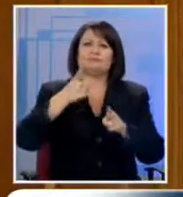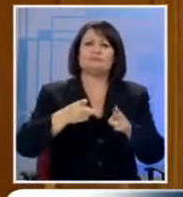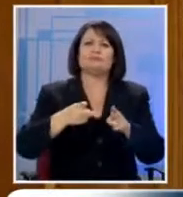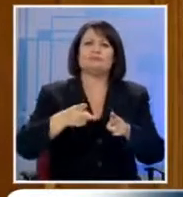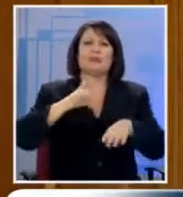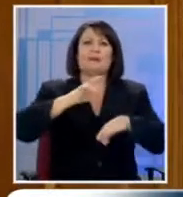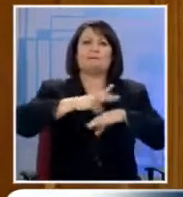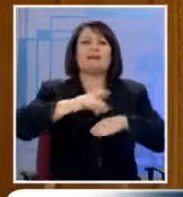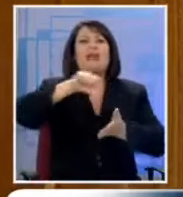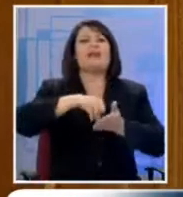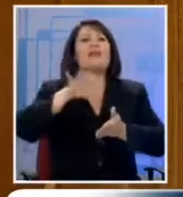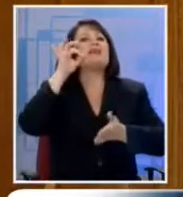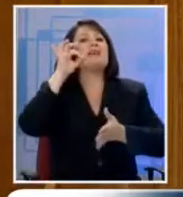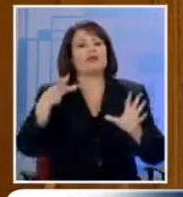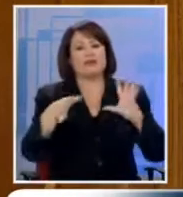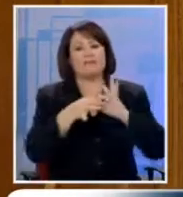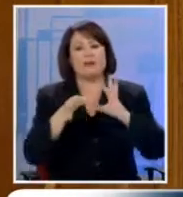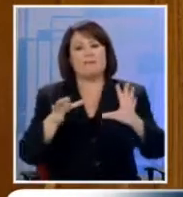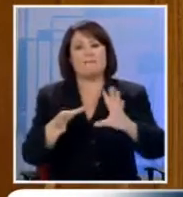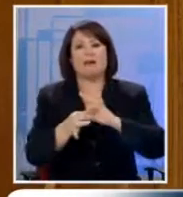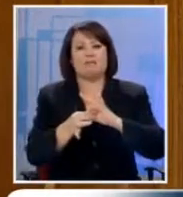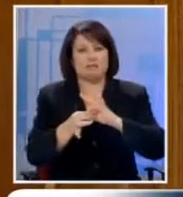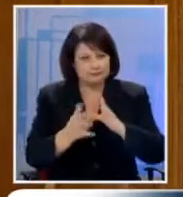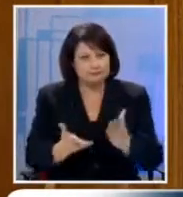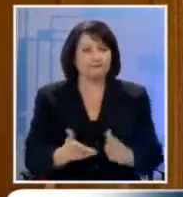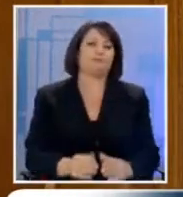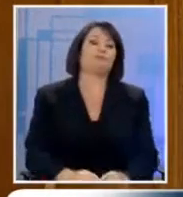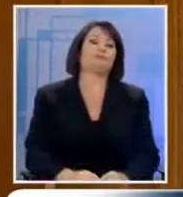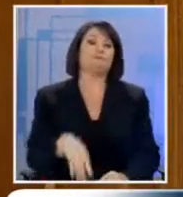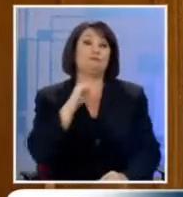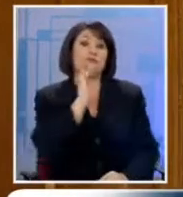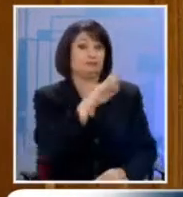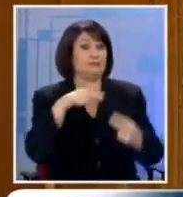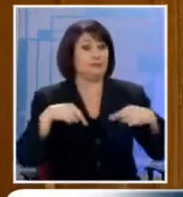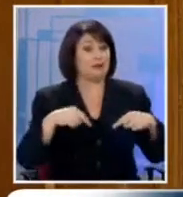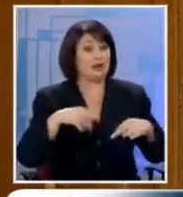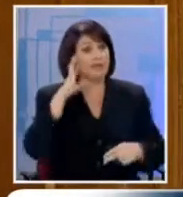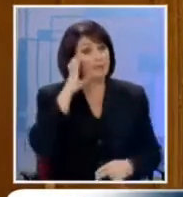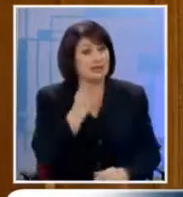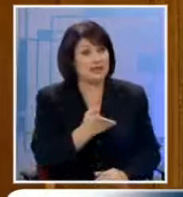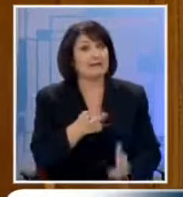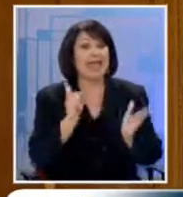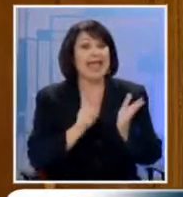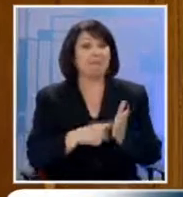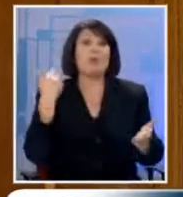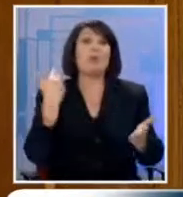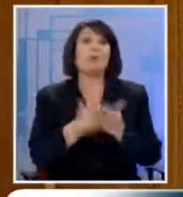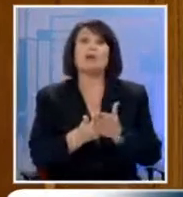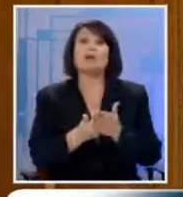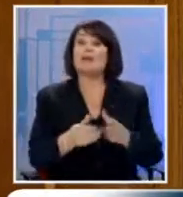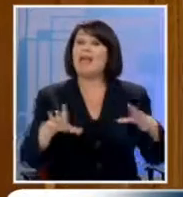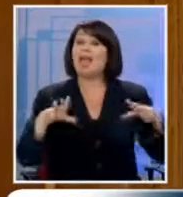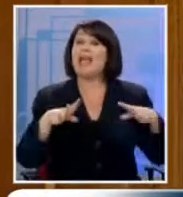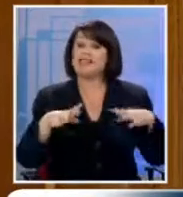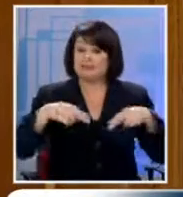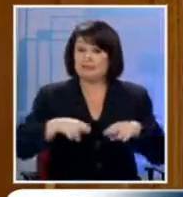Πάτρα Αθήνα-Θεσσαλονίκη, για τον οποίο υπενθυμίζουμε στον κύριο Υπουργό ότι έπρεπε να έχει ολοκληρωθεί εδώ και